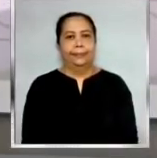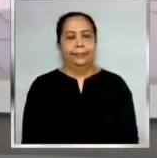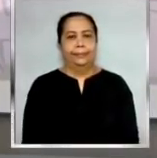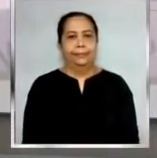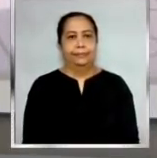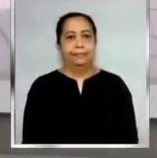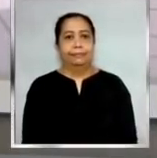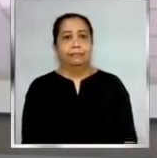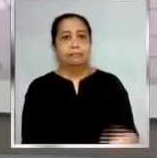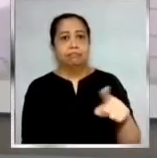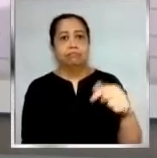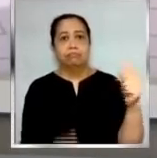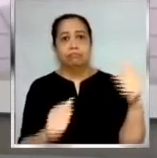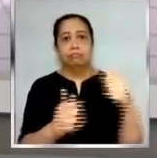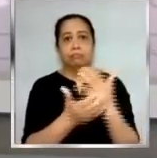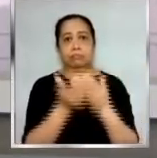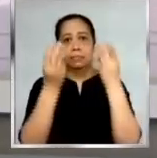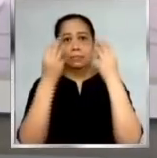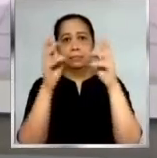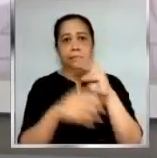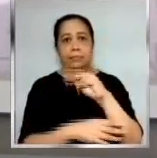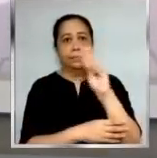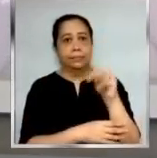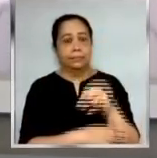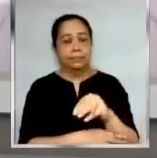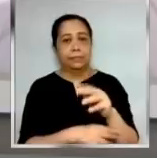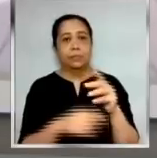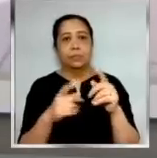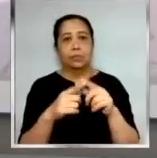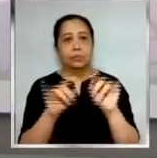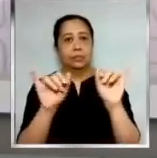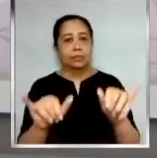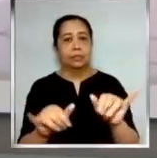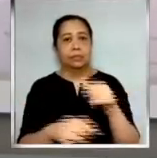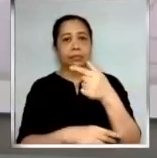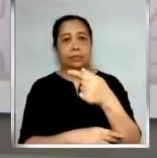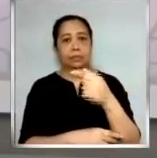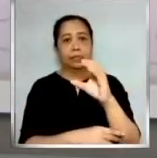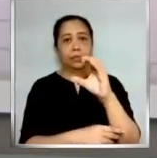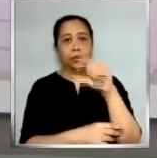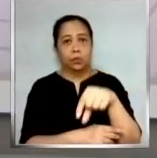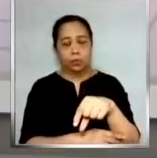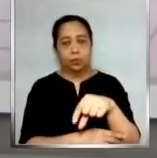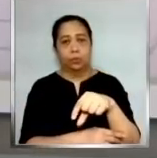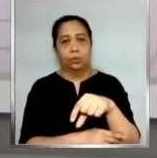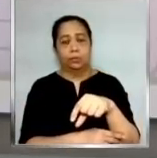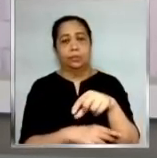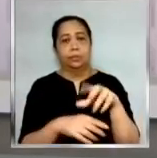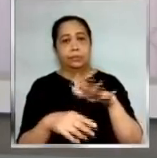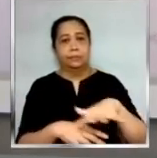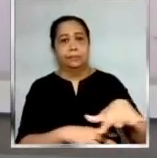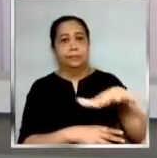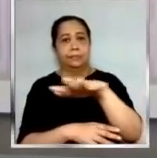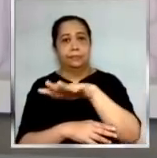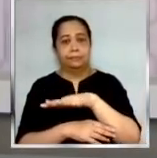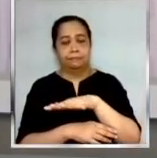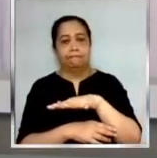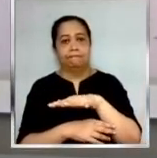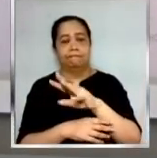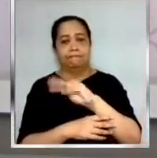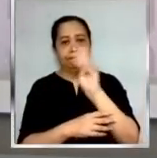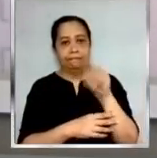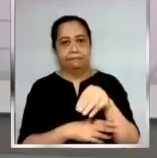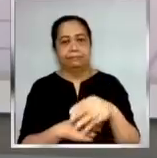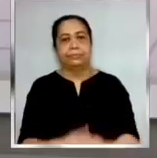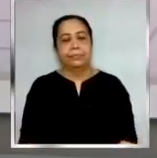raw ang ilang mayor ng Metro Manila na manatili sa General Community Quarantine o GCQ ang kamay nilaan. Pero